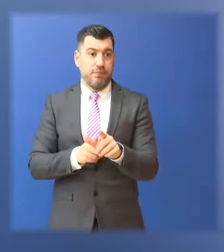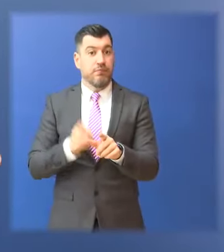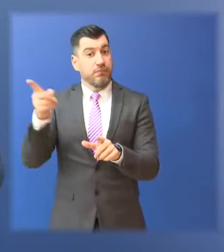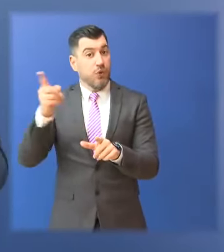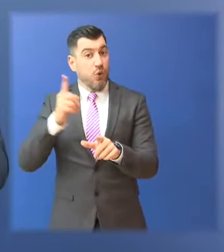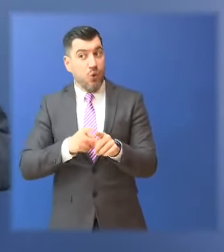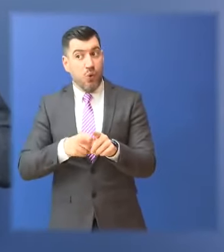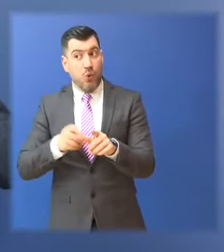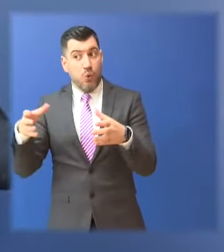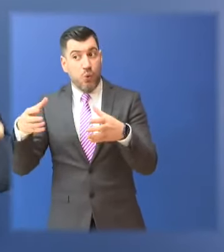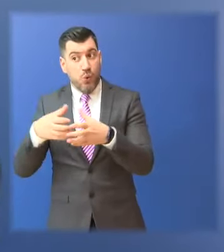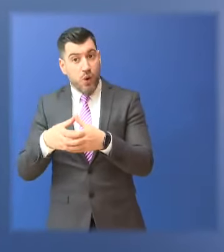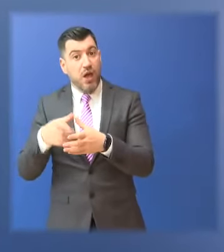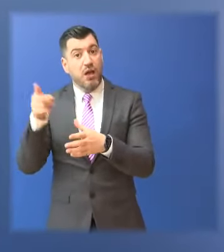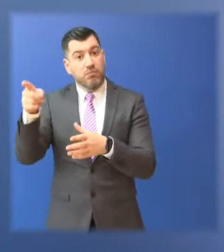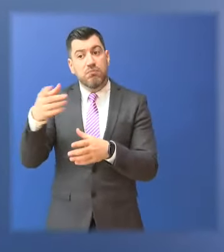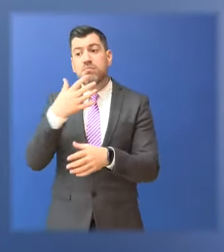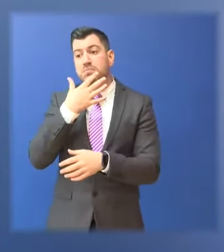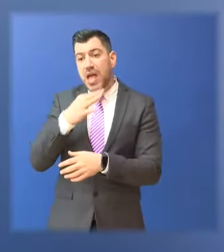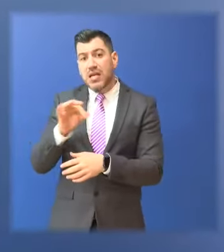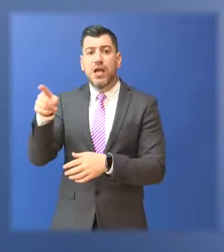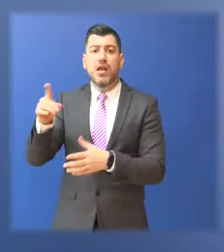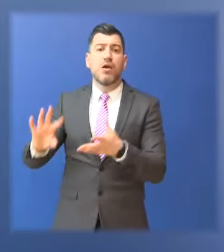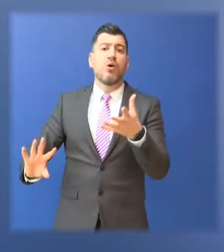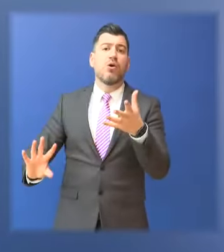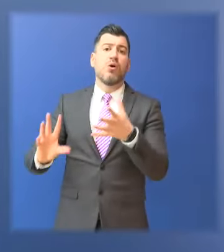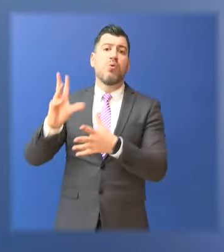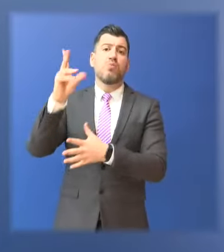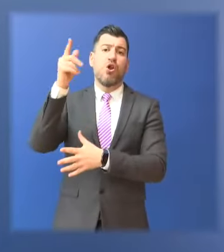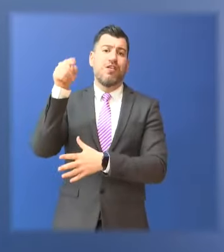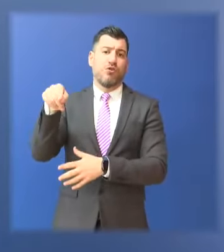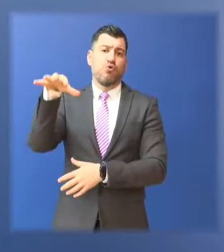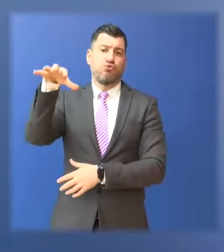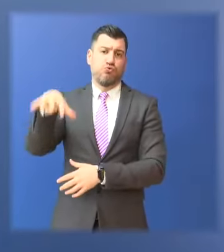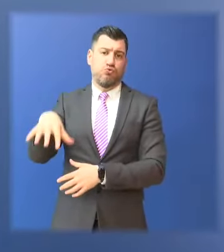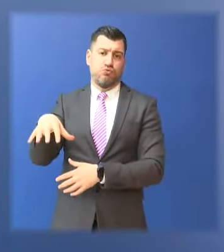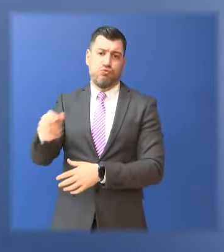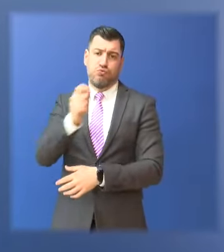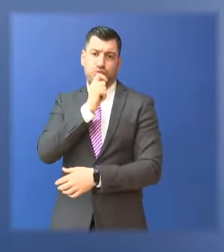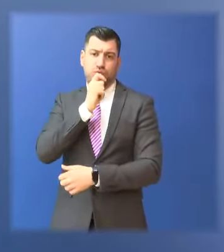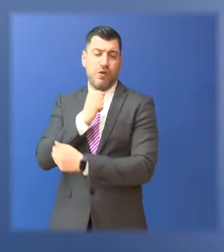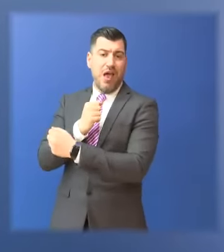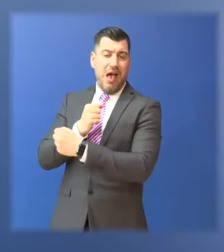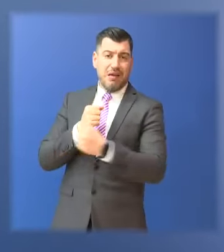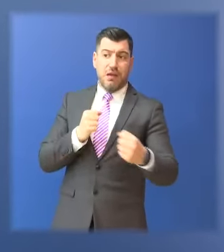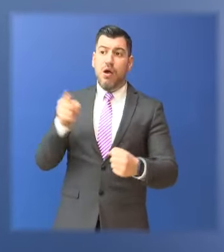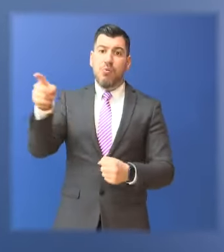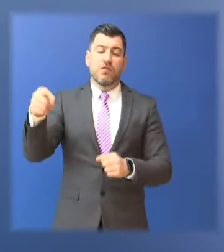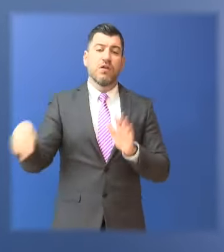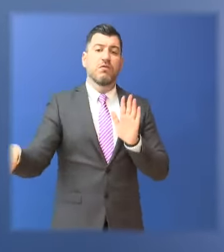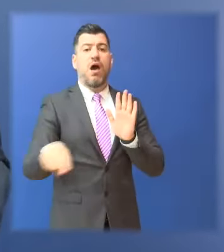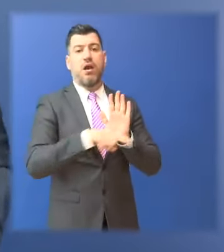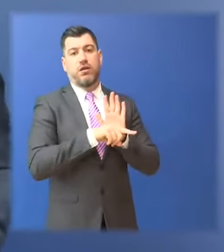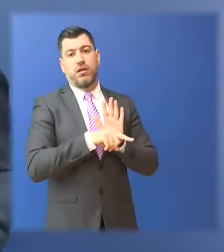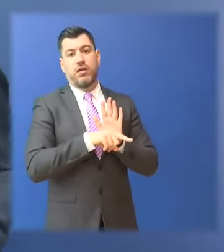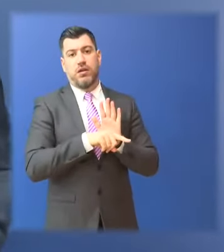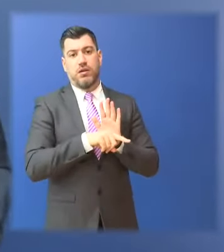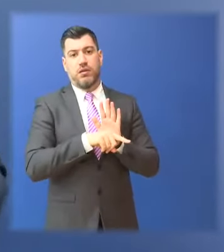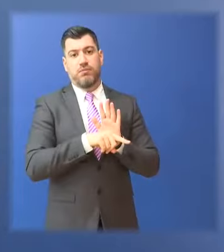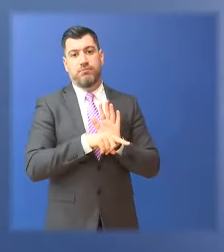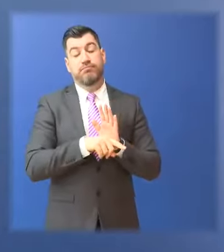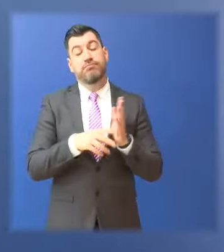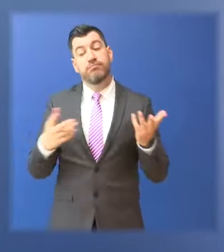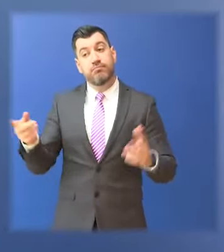προοδευτικό της αριστεράς, όπως αυτό προσδιορίζεται τέλος πάντων, να μην μπούμε στη συζήτηση ανάλυσης, που είναι κατά. Το οποίο νομίζω ότι αξιολογείται από τους